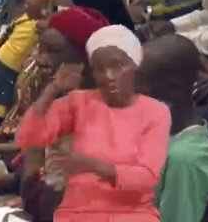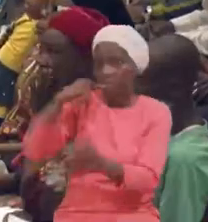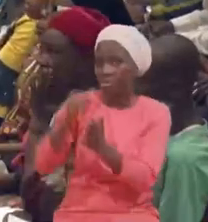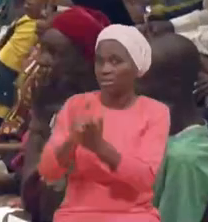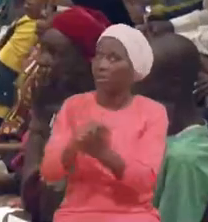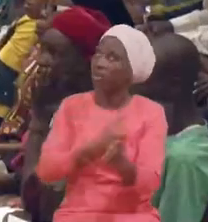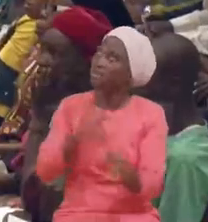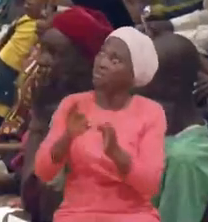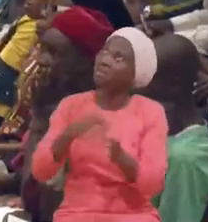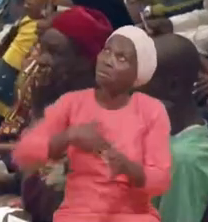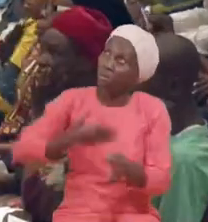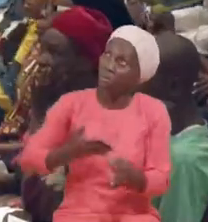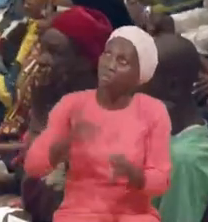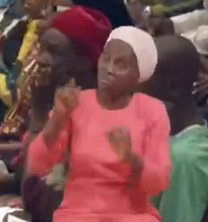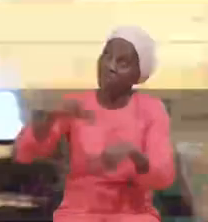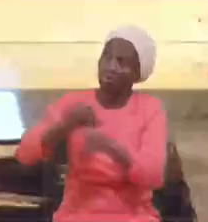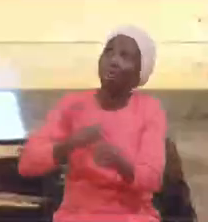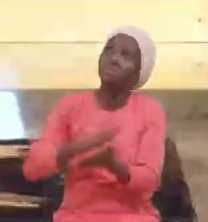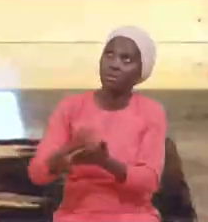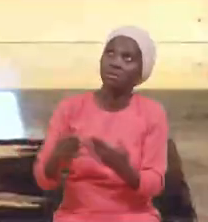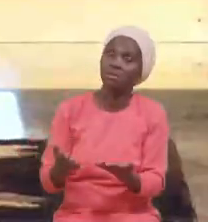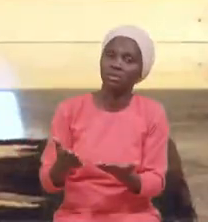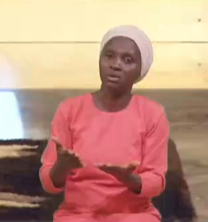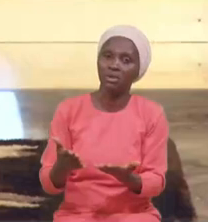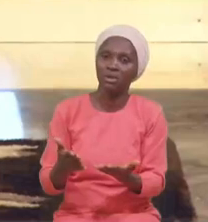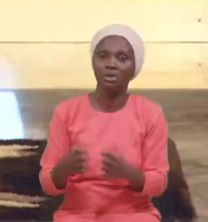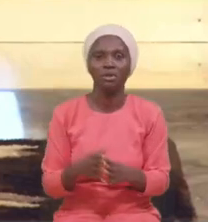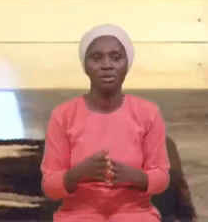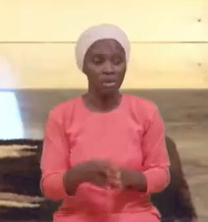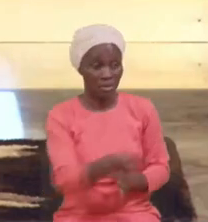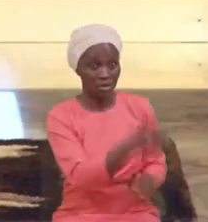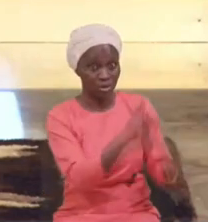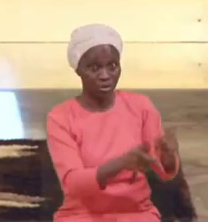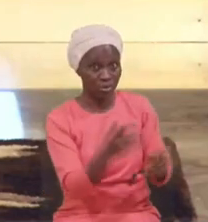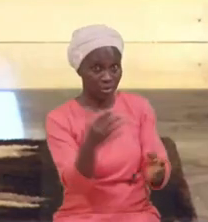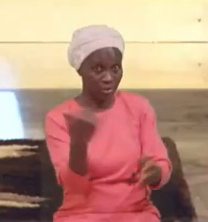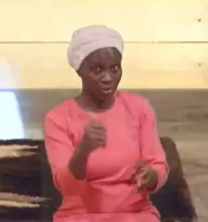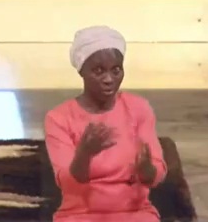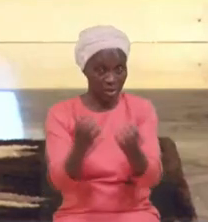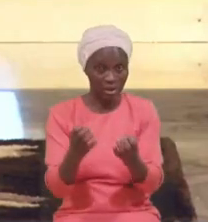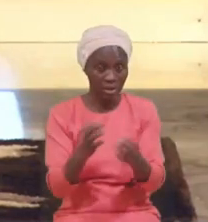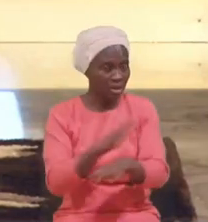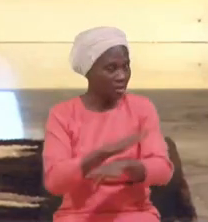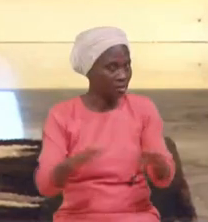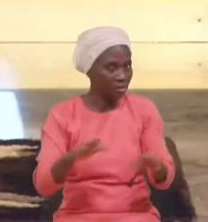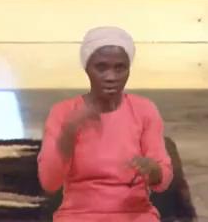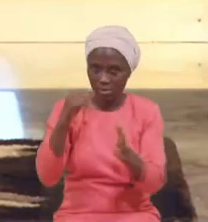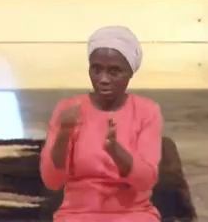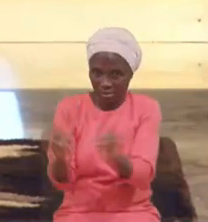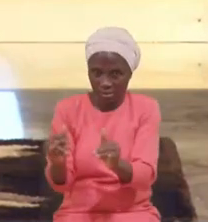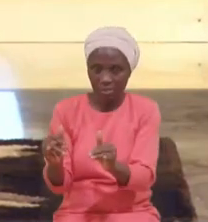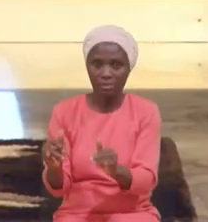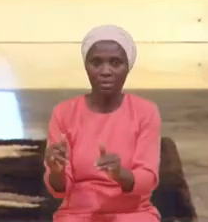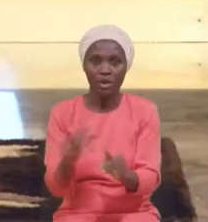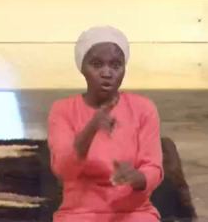Seigneur, si tu le veux, tu peux me rendre pur. » Et eux n'ont pas dit cela. Vous ne devez pas copier la